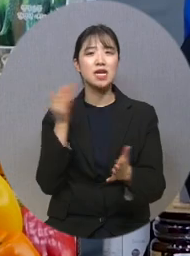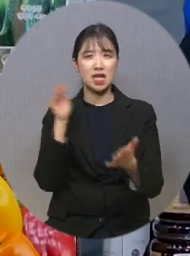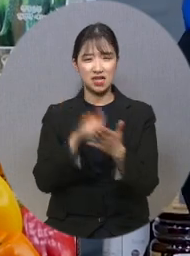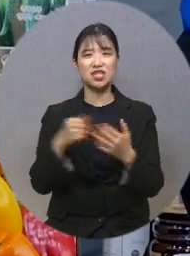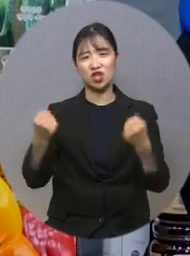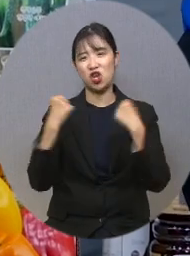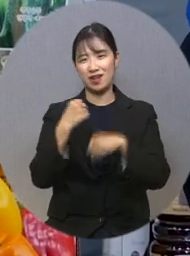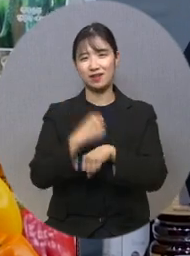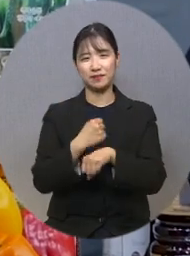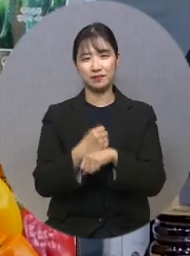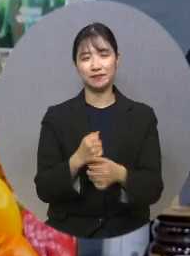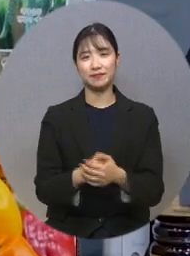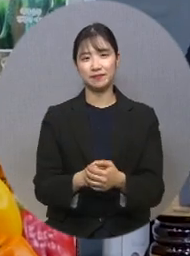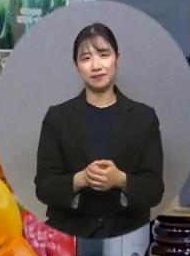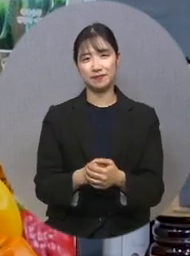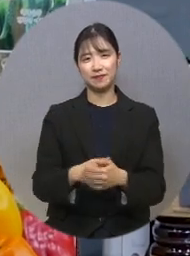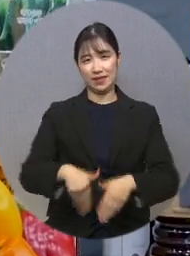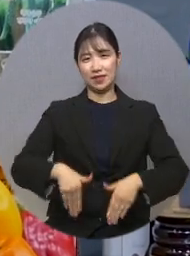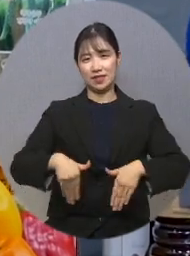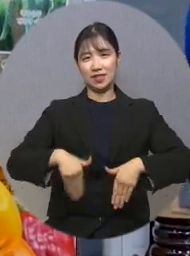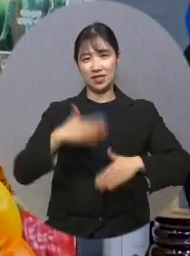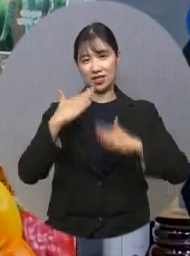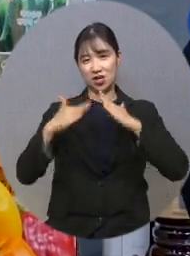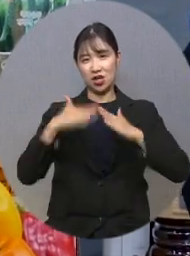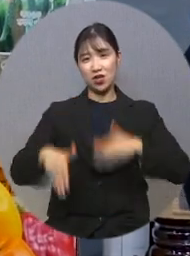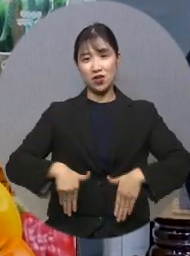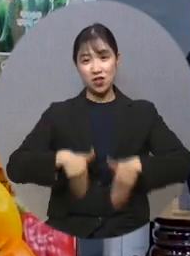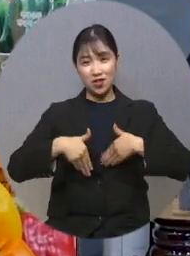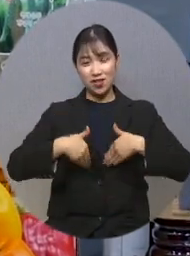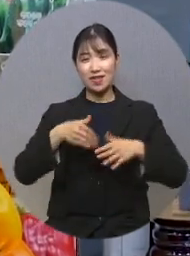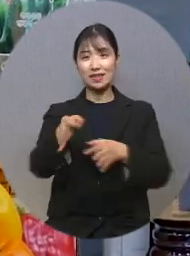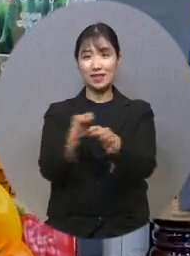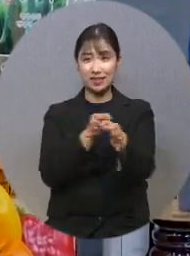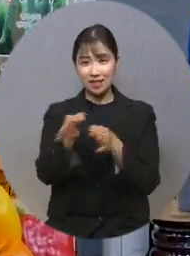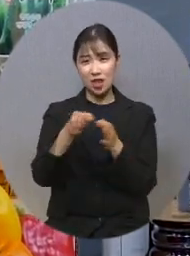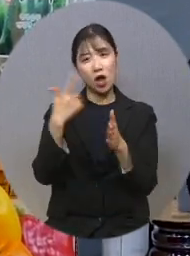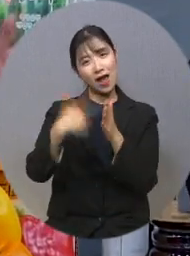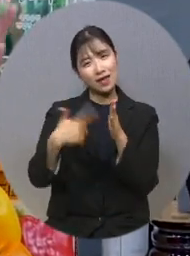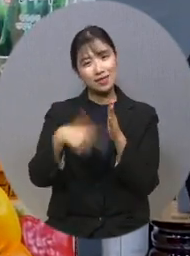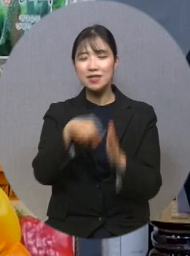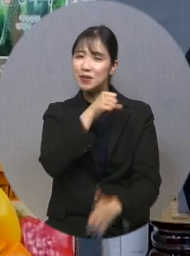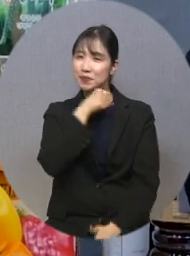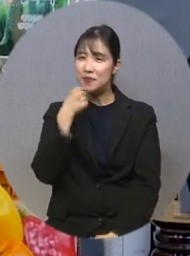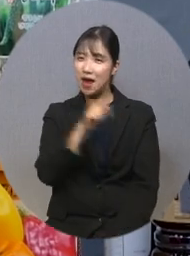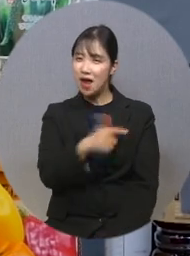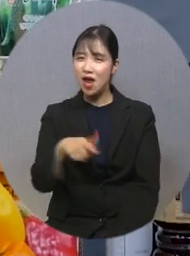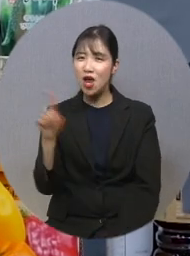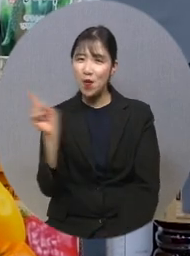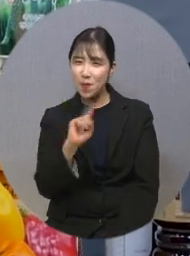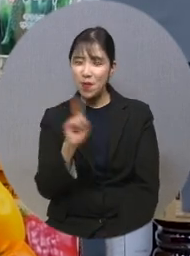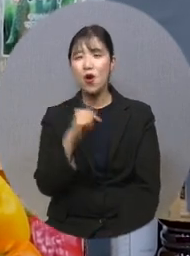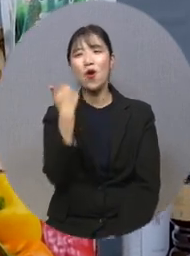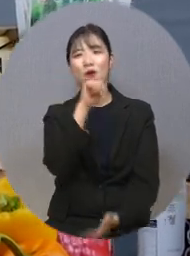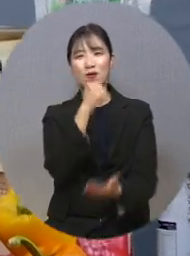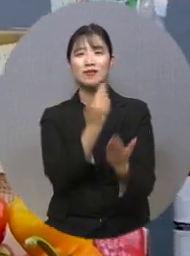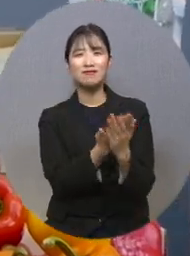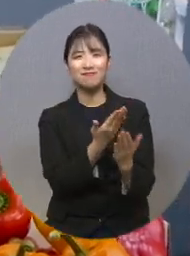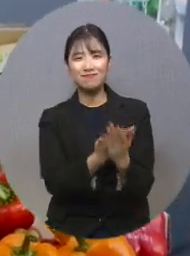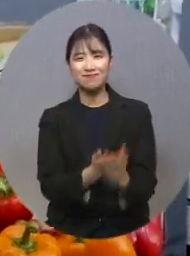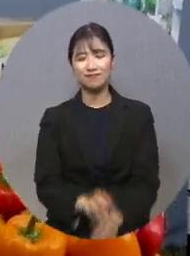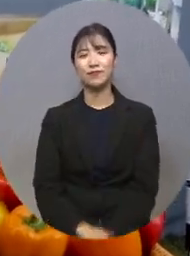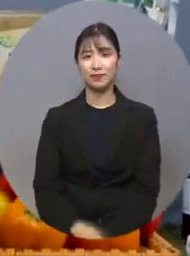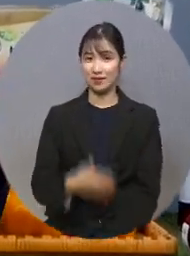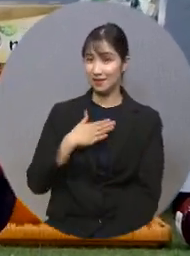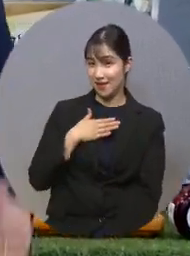자 그러면 남녀 장터 강진에선 어떤 맛있는 먹거리가 있는지 우리 오정태 씨가 소개해드리도록 하겠습니다.